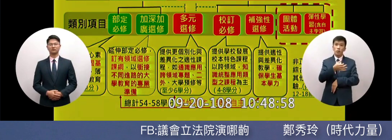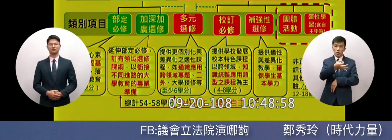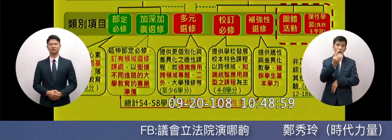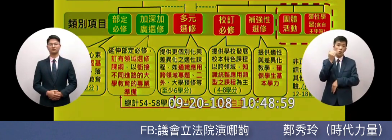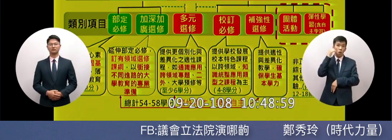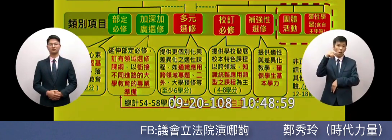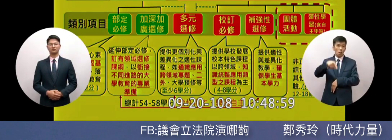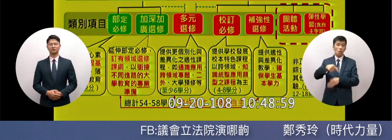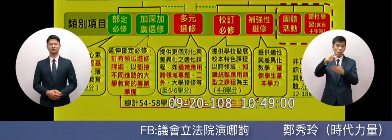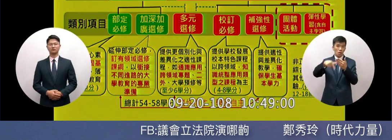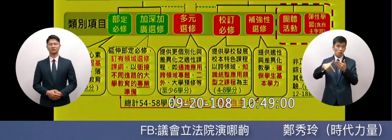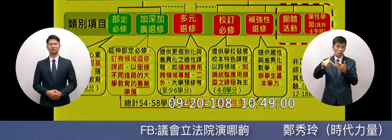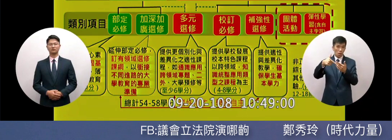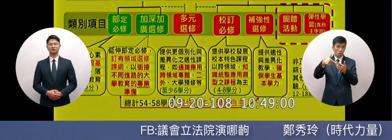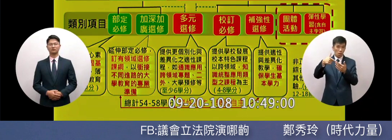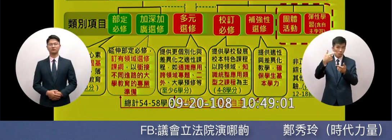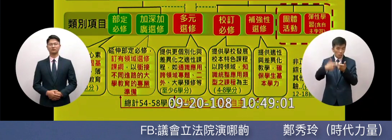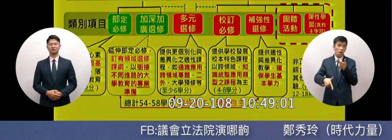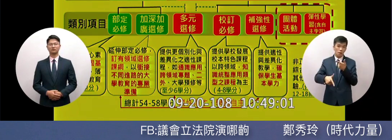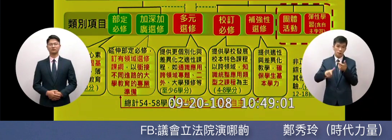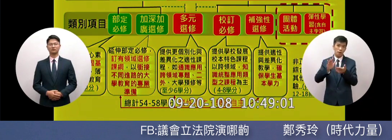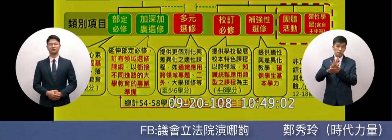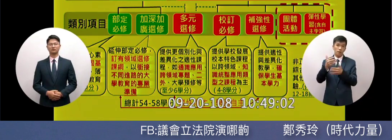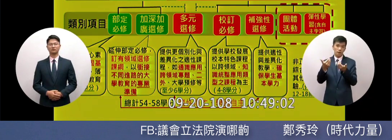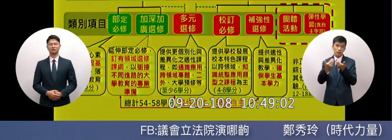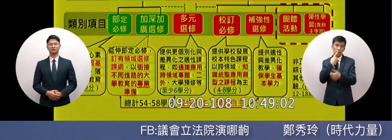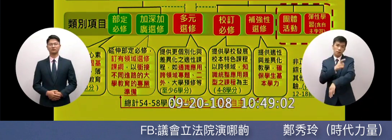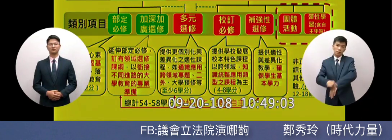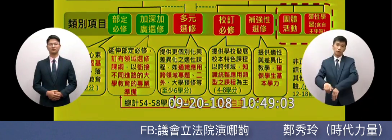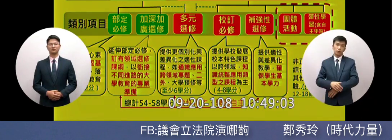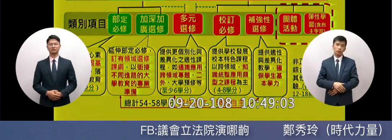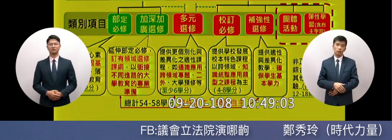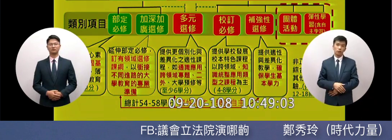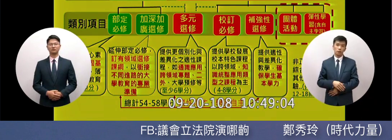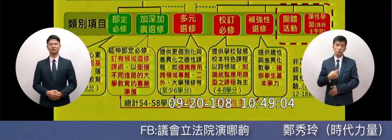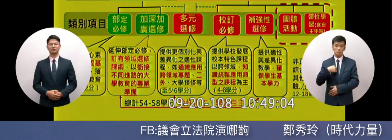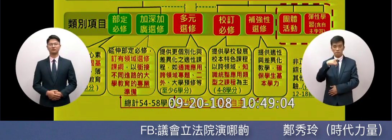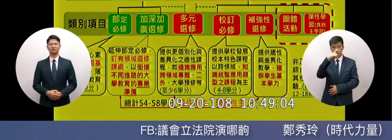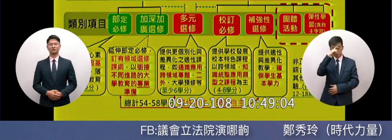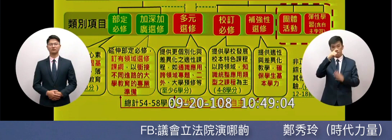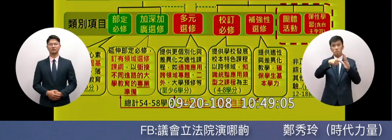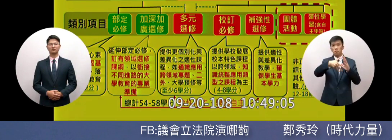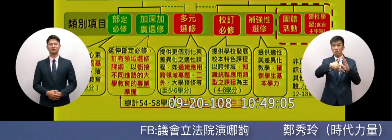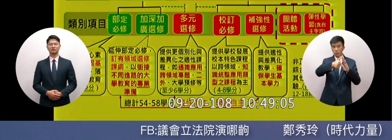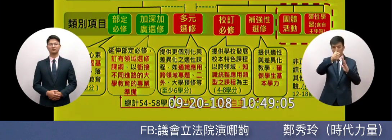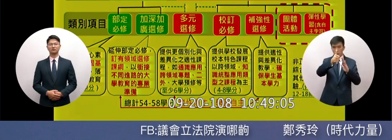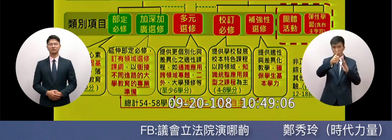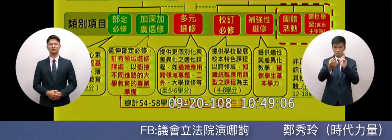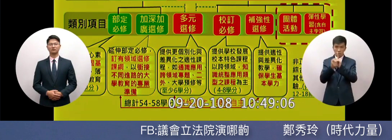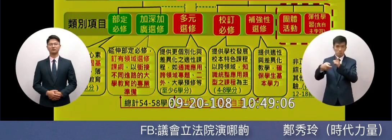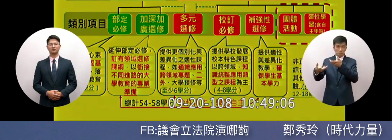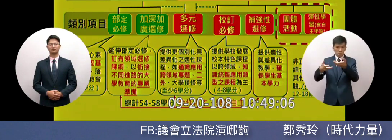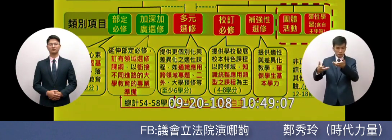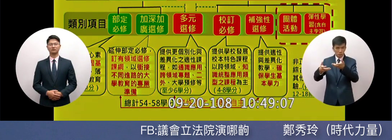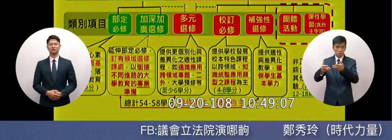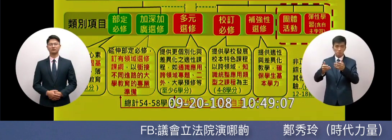好的配套措施而付诸流水。因此呢，我在这边恳请我们的院长明察各中